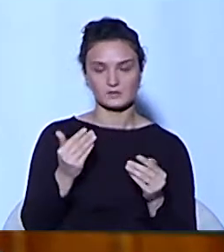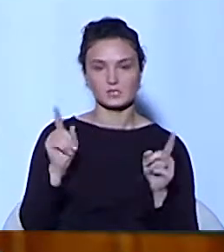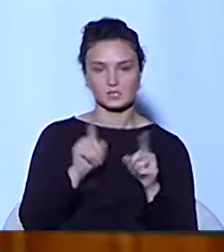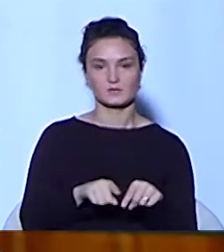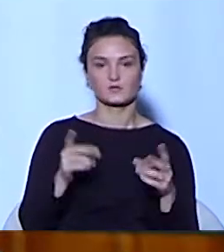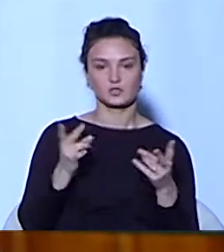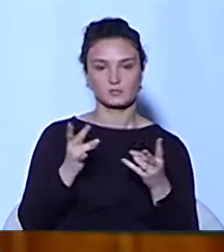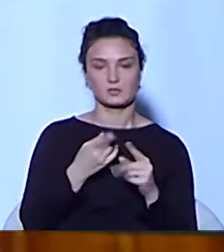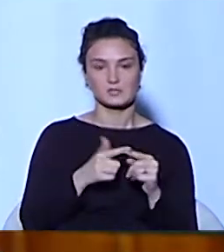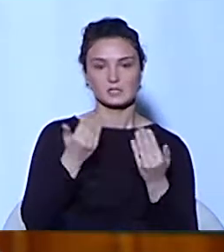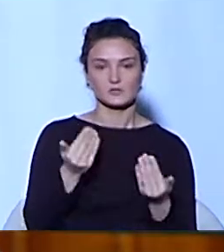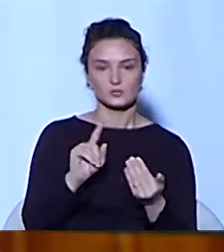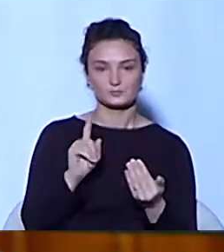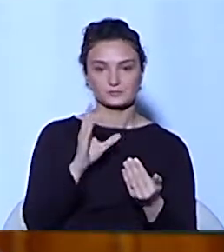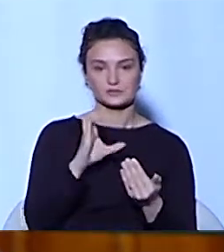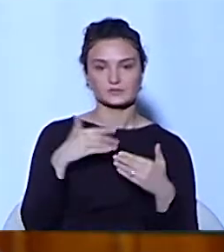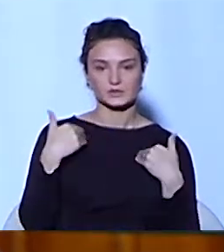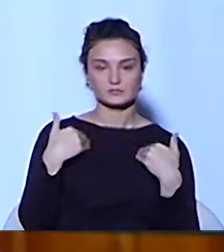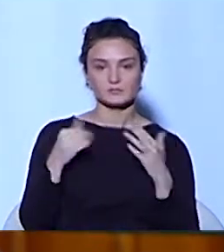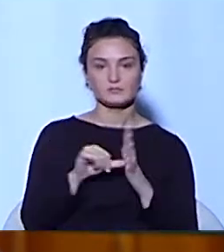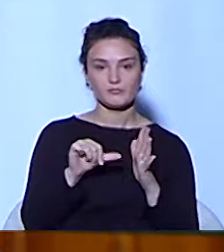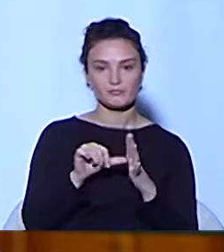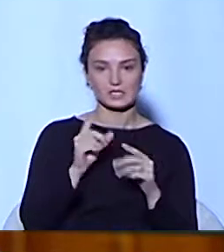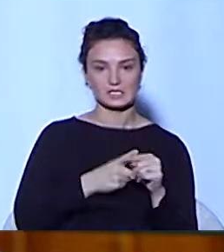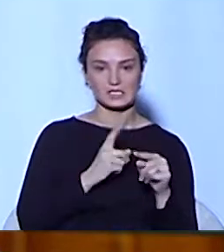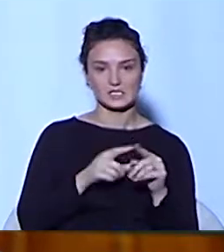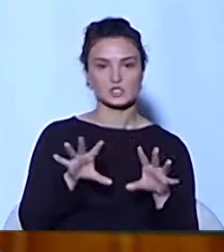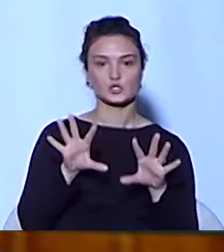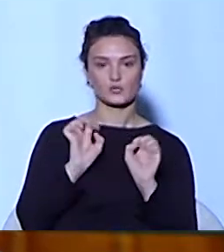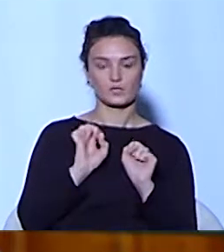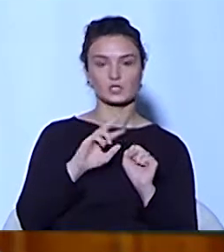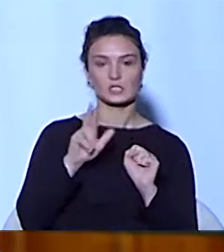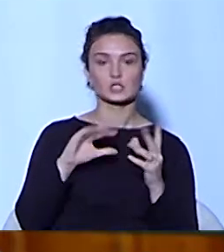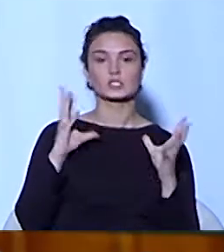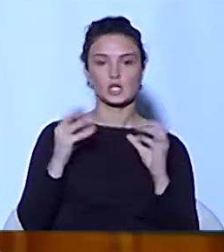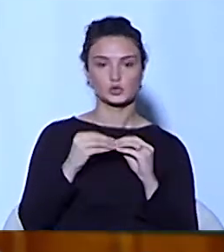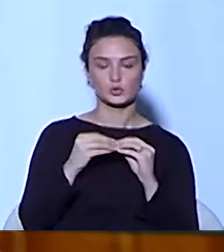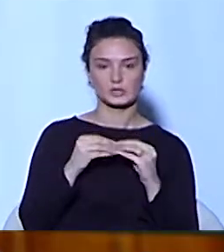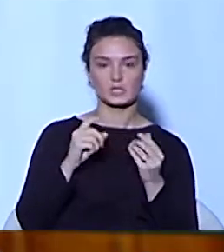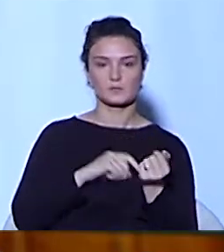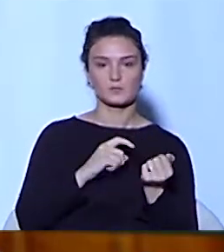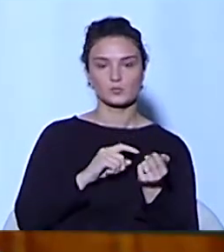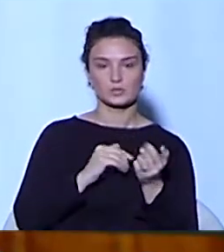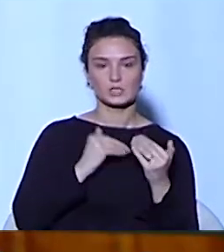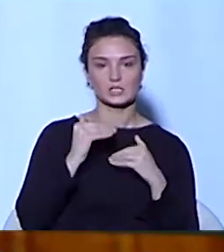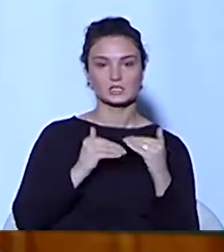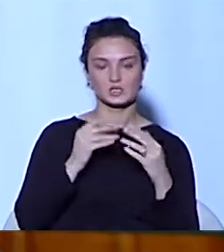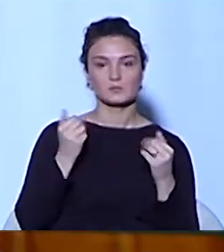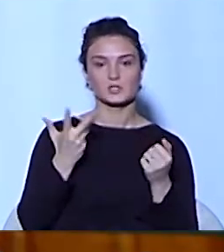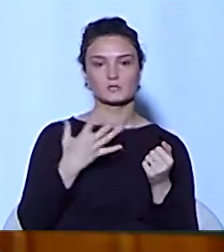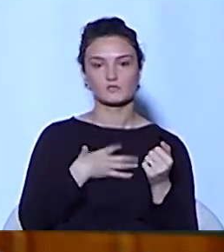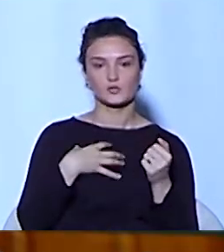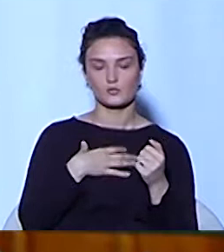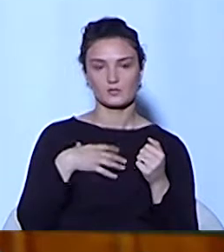ასევე გვჭირდება იმისათვის, რომ მაგალითად C ვიტამინი ეხმარება რკინას შეწოვაში და ზოგადად იმუნიტეტის გამტკიცებაში, რამდენად